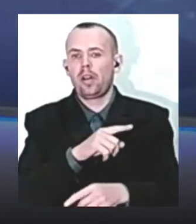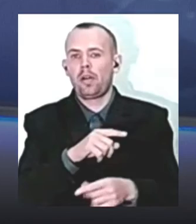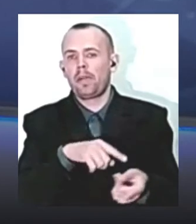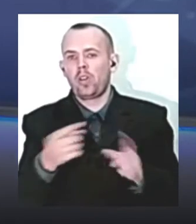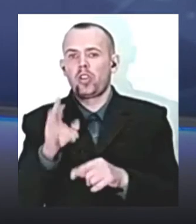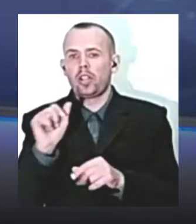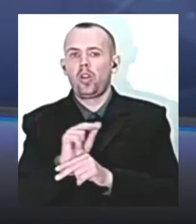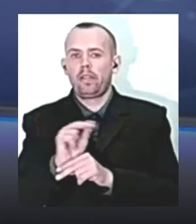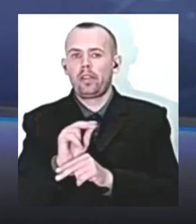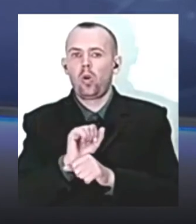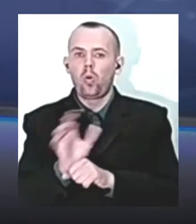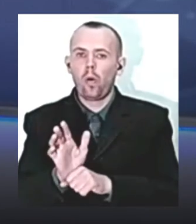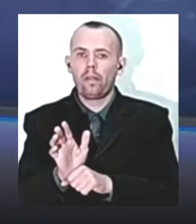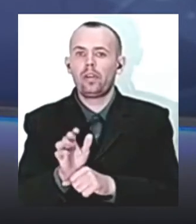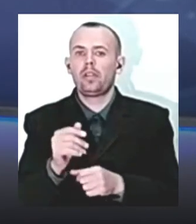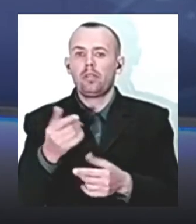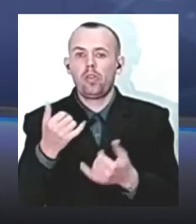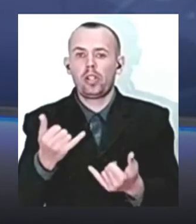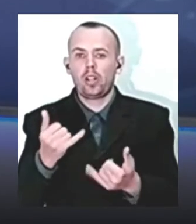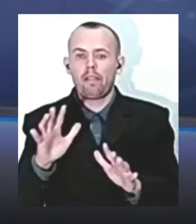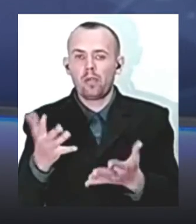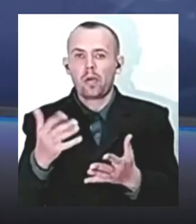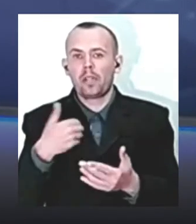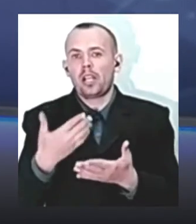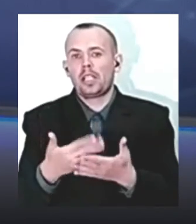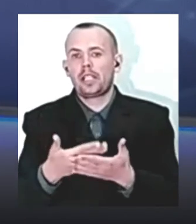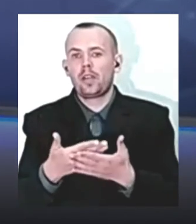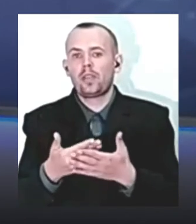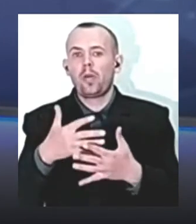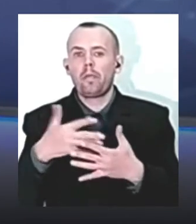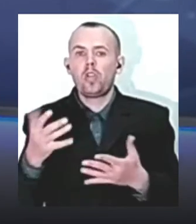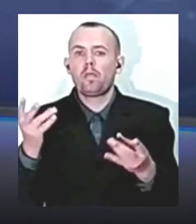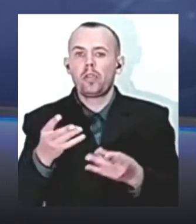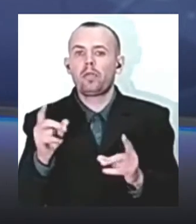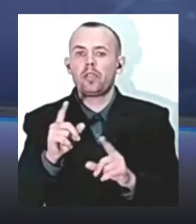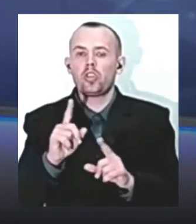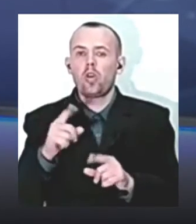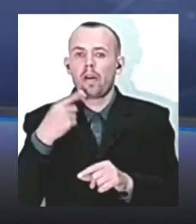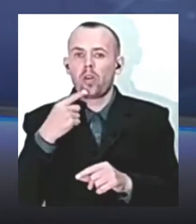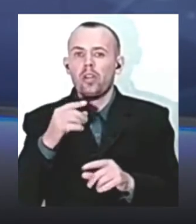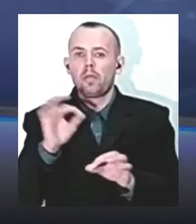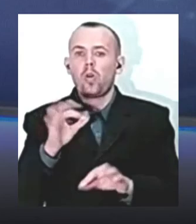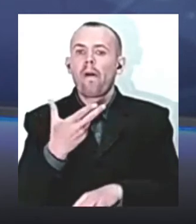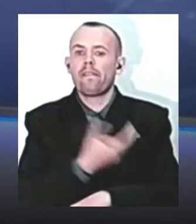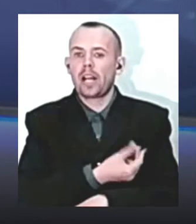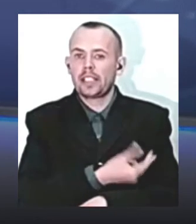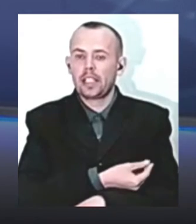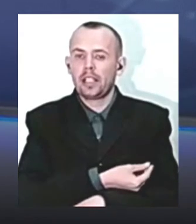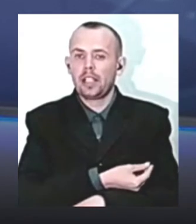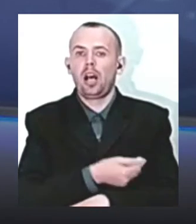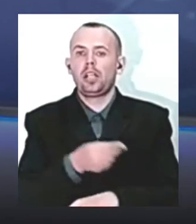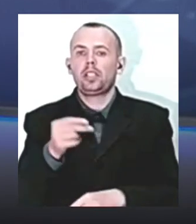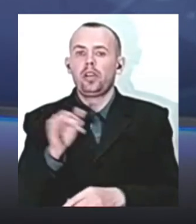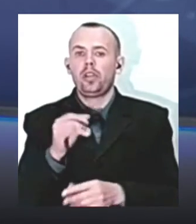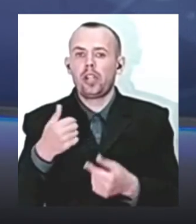ковіду. Тому в даному випадку, мені здається, більш потрібно широко говорити про вакцинацію, і нас дійсно ми